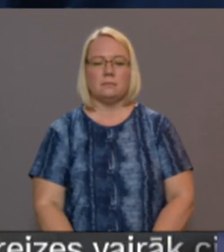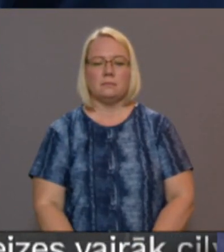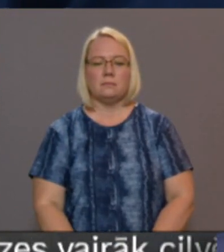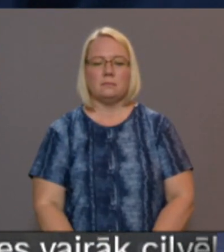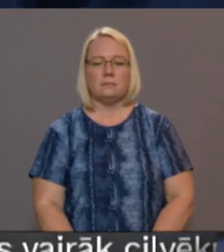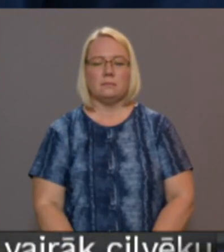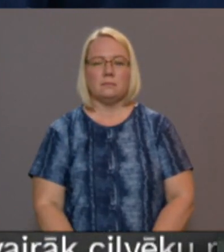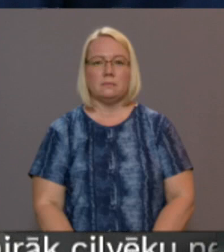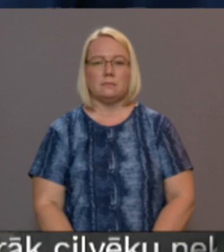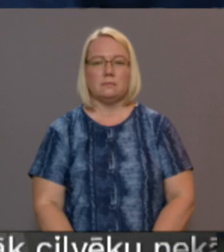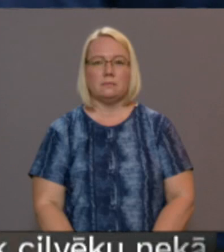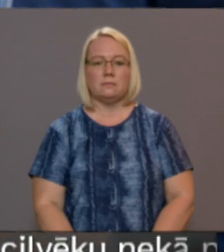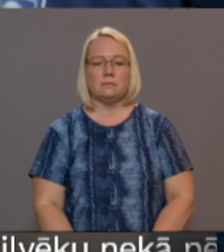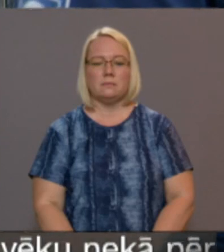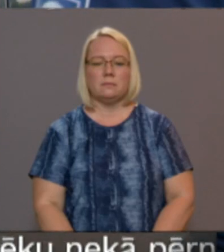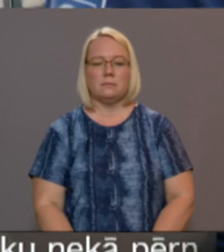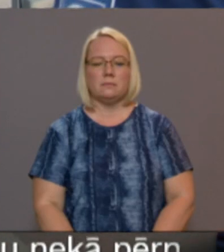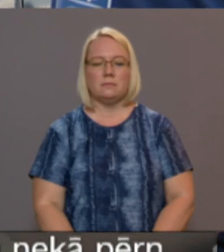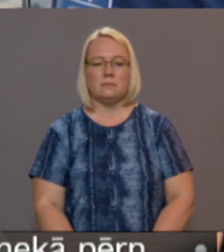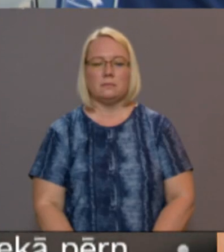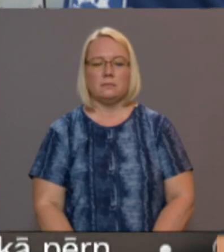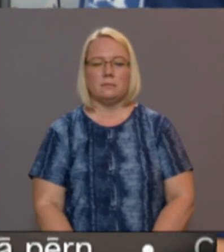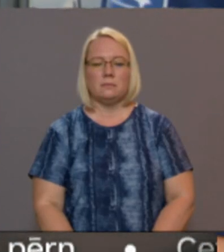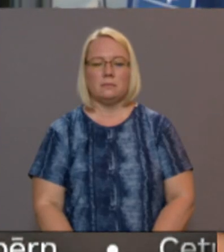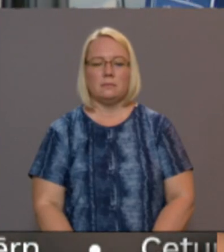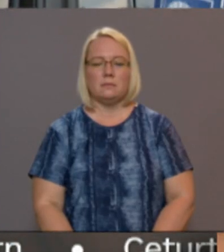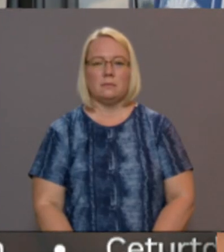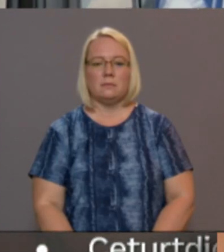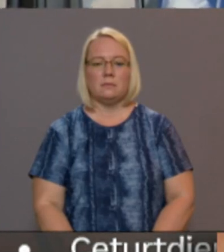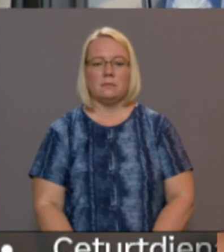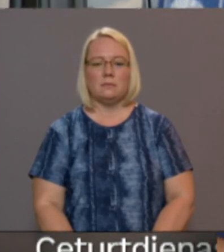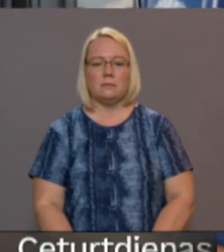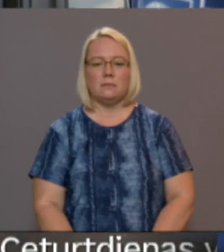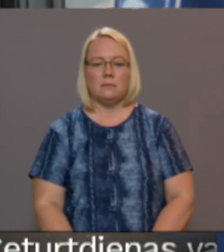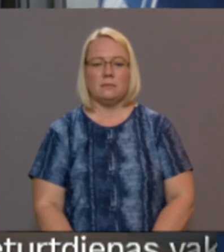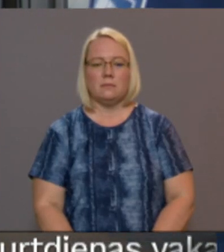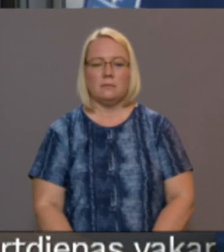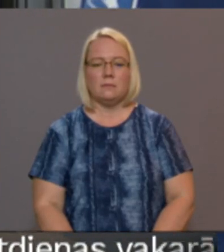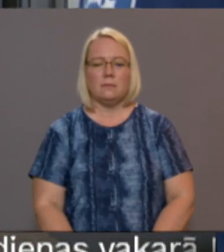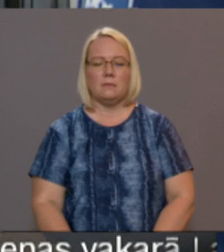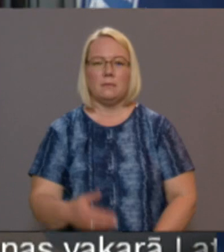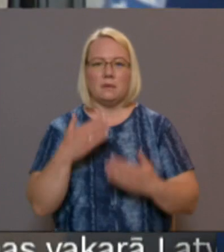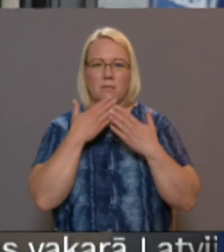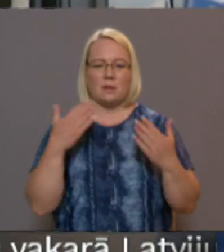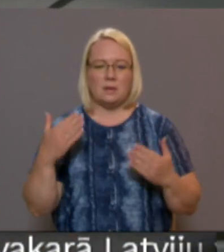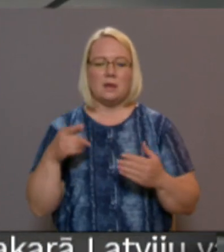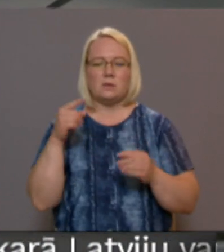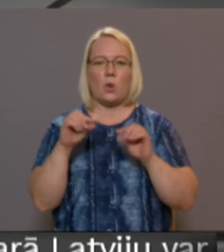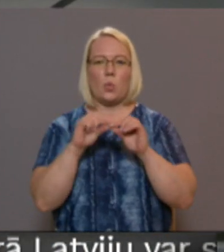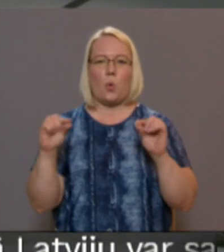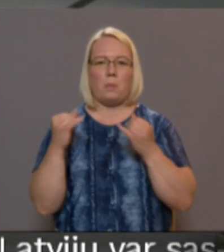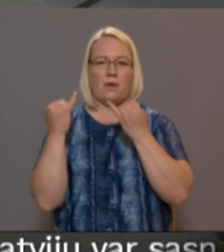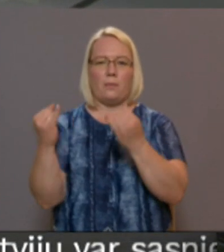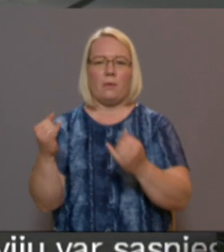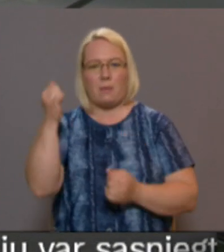Pūšam. Jā? Jā. Mums jau satiksmē pieres. Jā, viss kārtībā. Paldies. Klubiņu jums pa piemiņu. Paldies. Tas ir